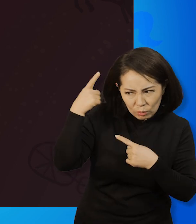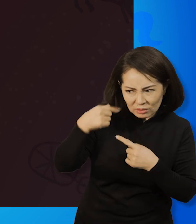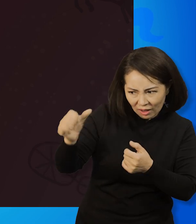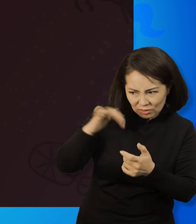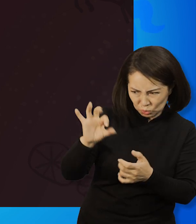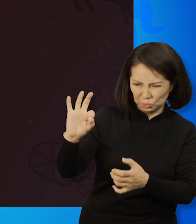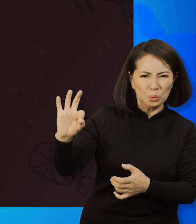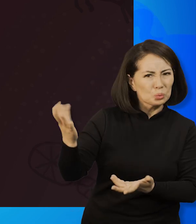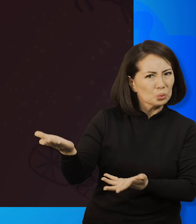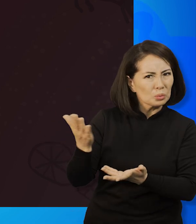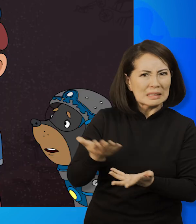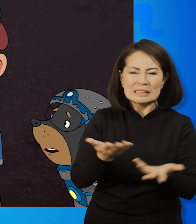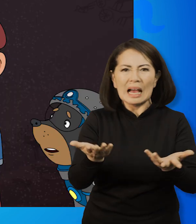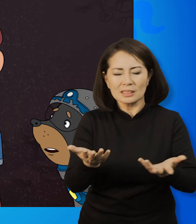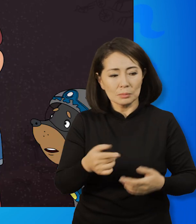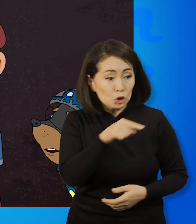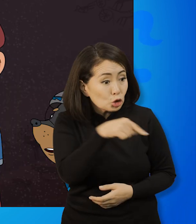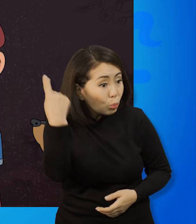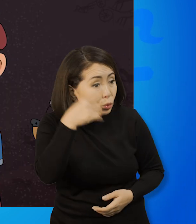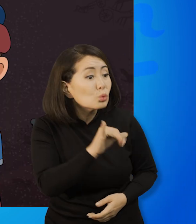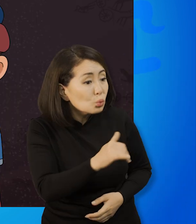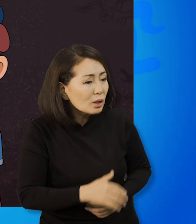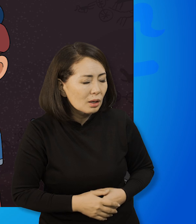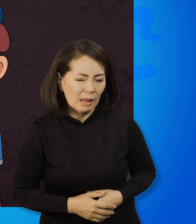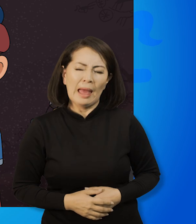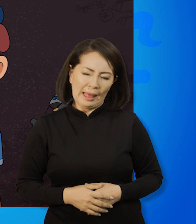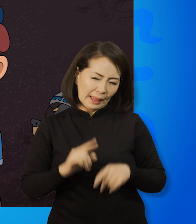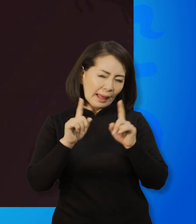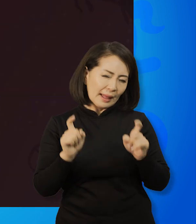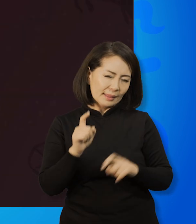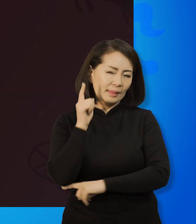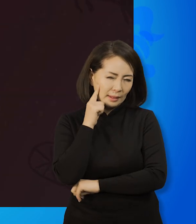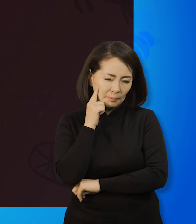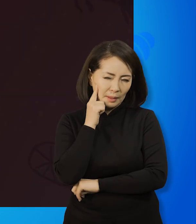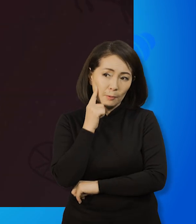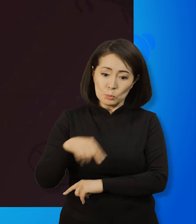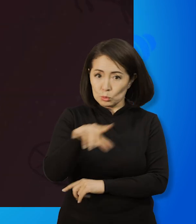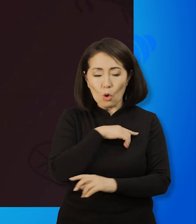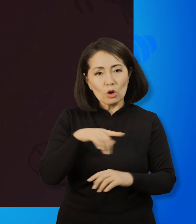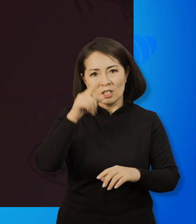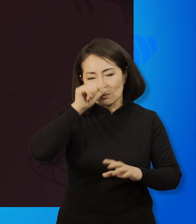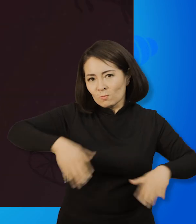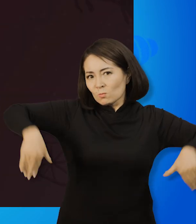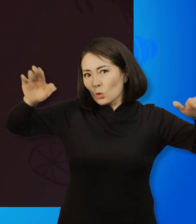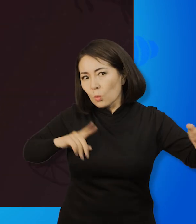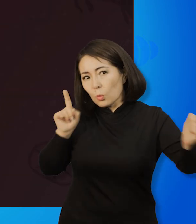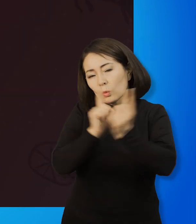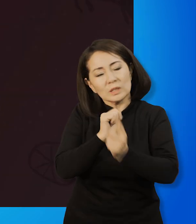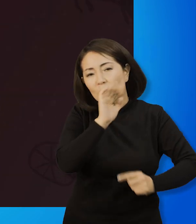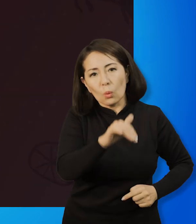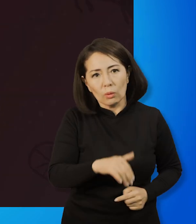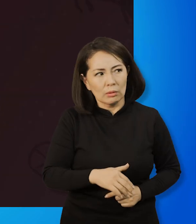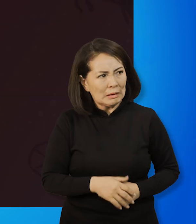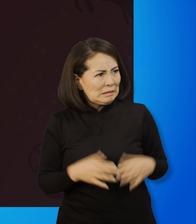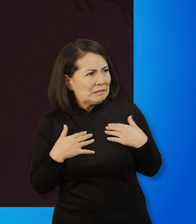бодол тэгтээ их зүг юм шүү. Харин тийм. Чи юу гэж бодож байна? Харин тийм. Хэдүүл ер нь өөрөөс нь очиад